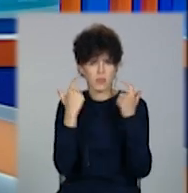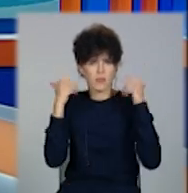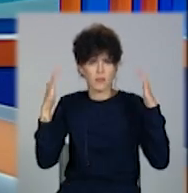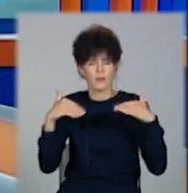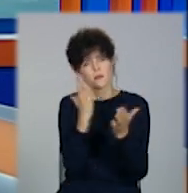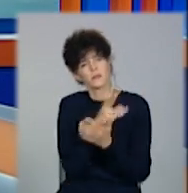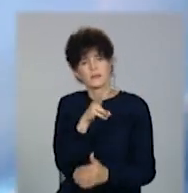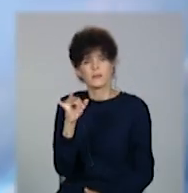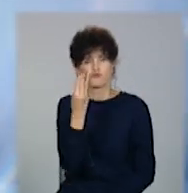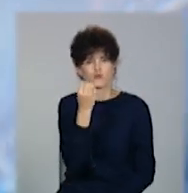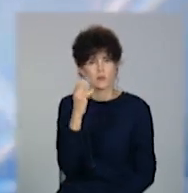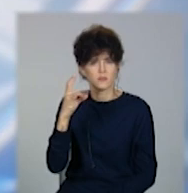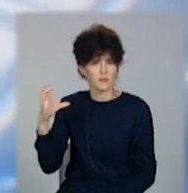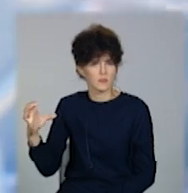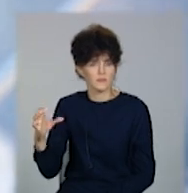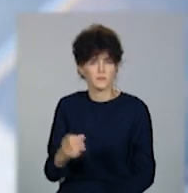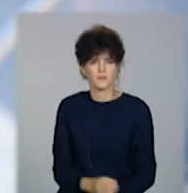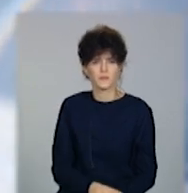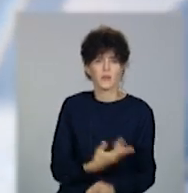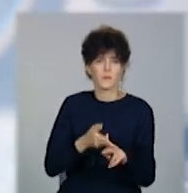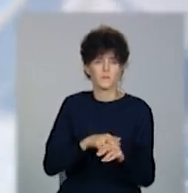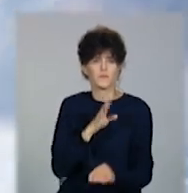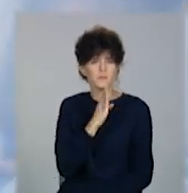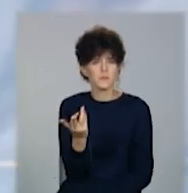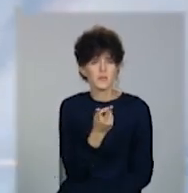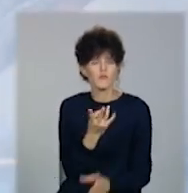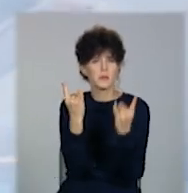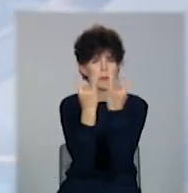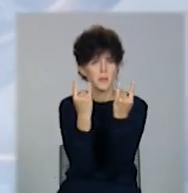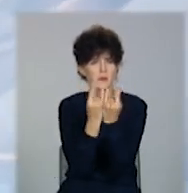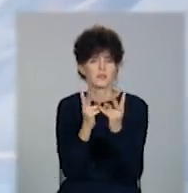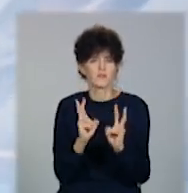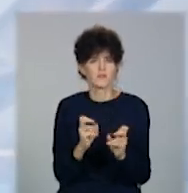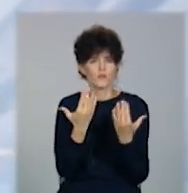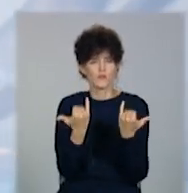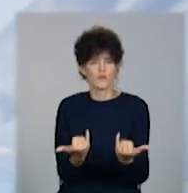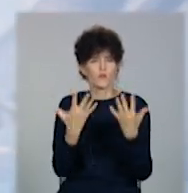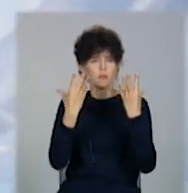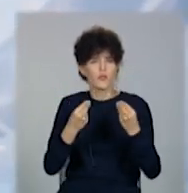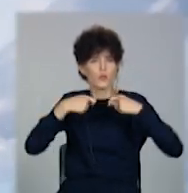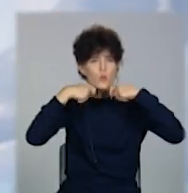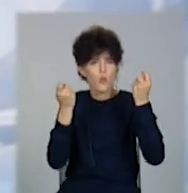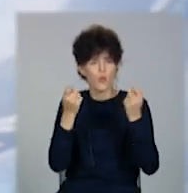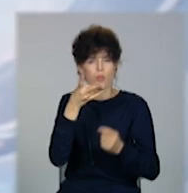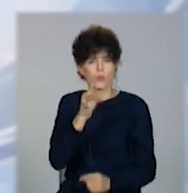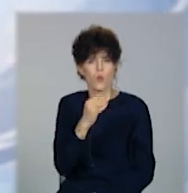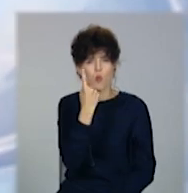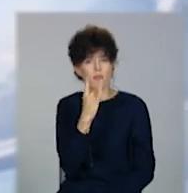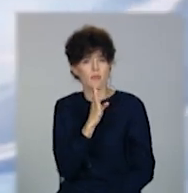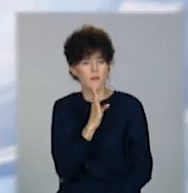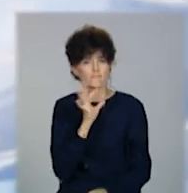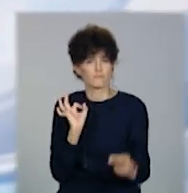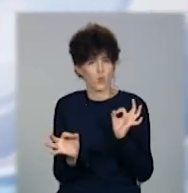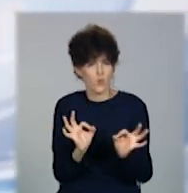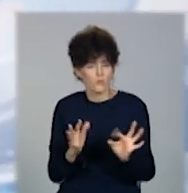виправити? Щасливі близнючки Віка і Вероніка відзначають свій день народження. Ось тільки одна з дівчаток